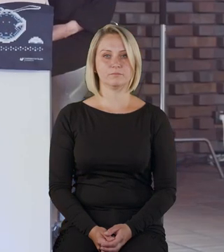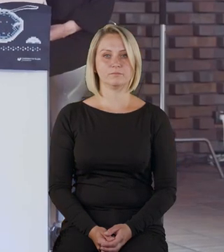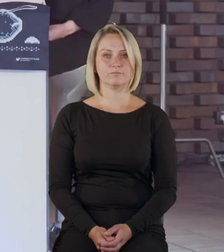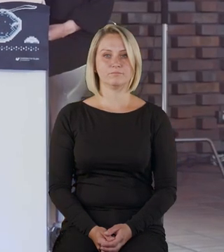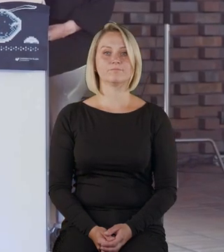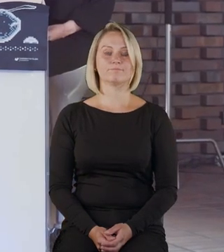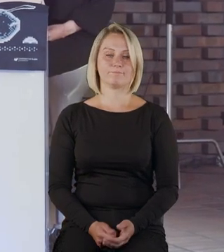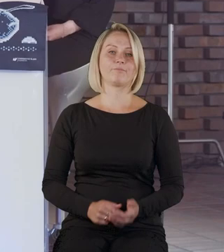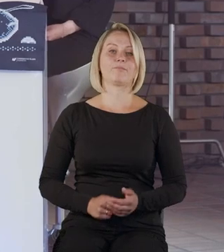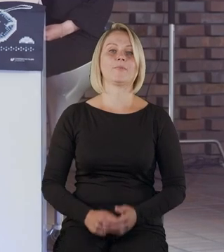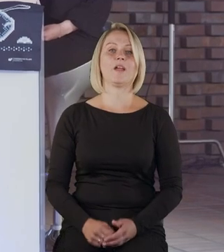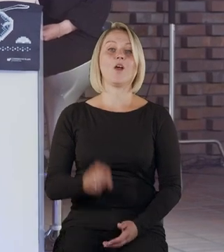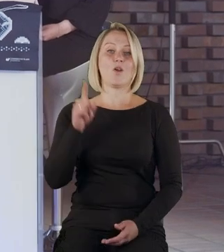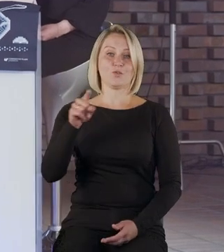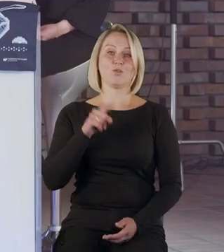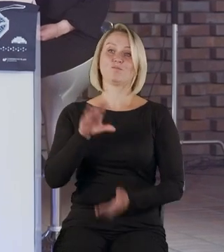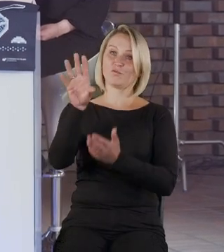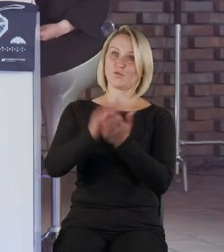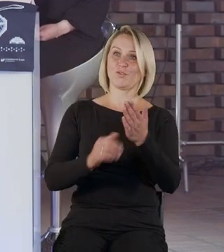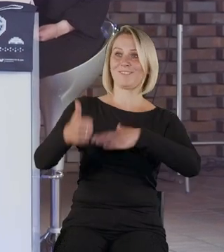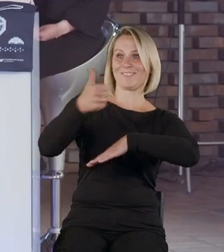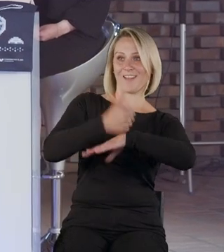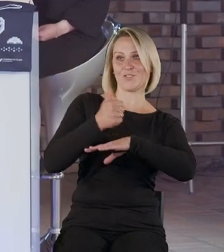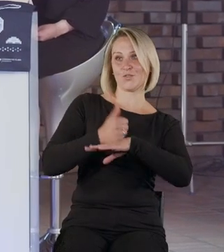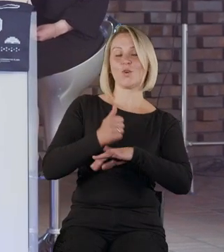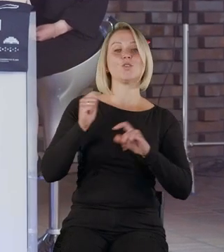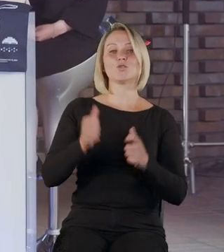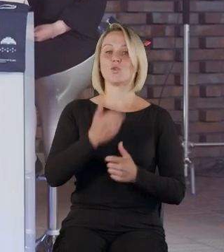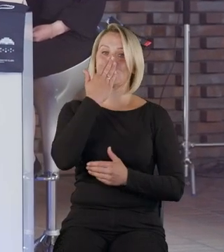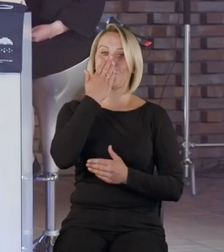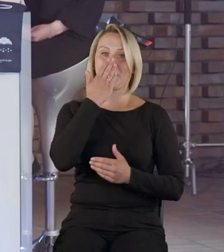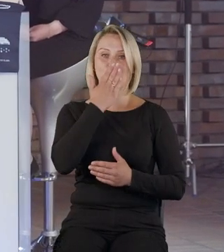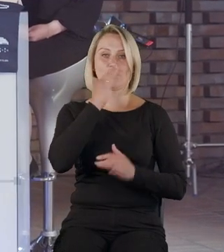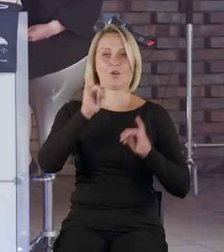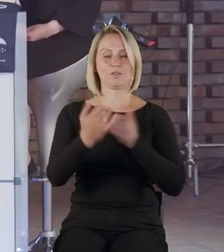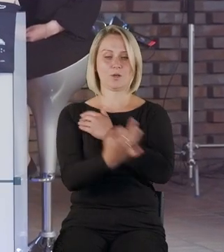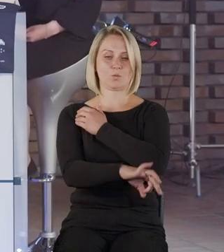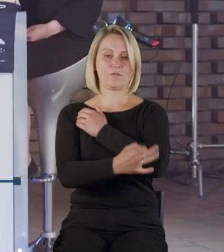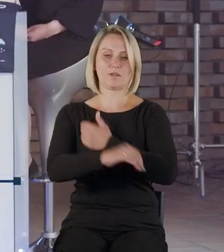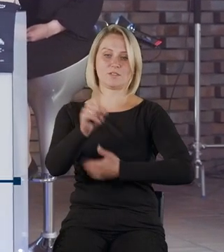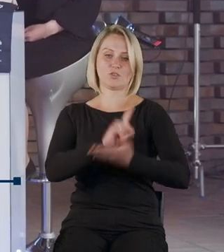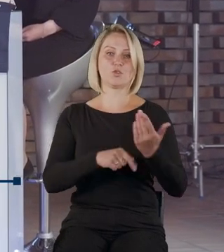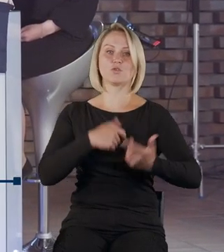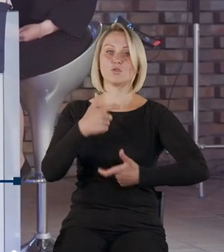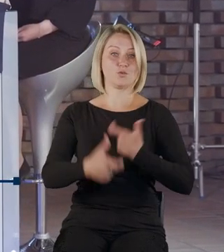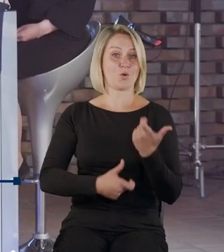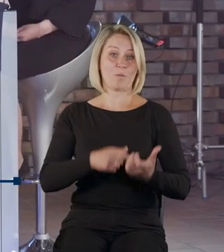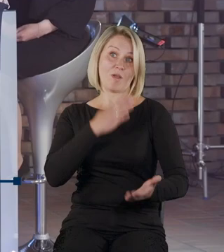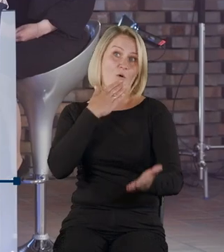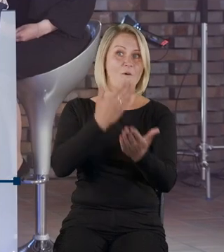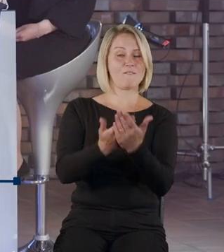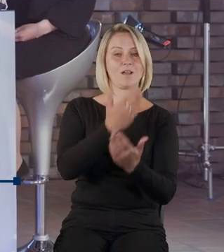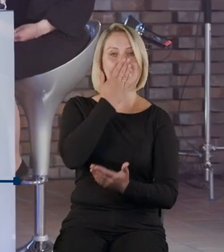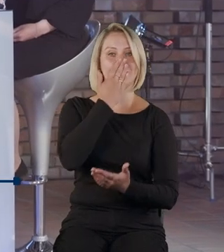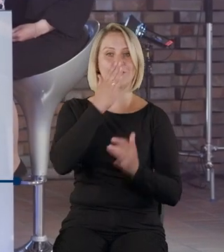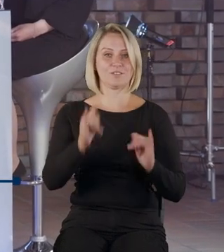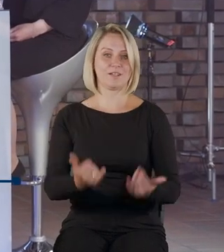No właśnie, idąc za słowami pana rektora, przyjrzyjmy się, co dzieje się na Uniwersytecie Śląskim i co jest w stanie wam zaoferować.